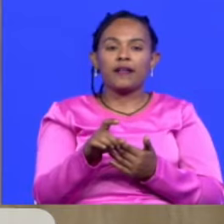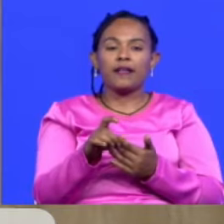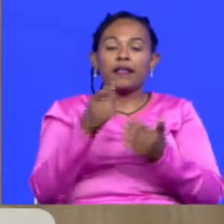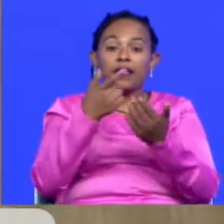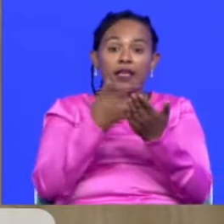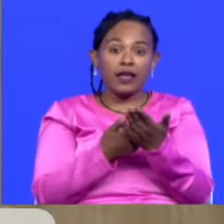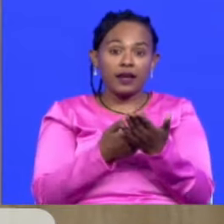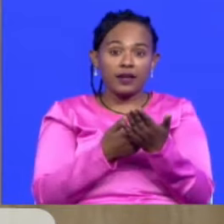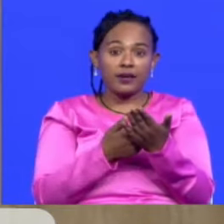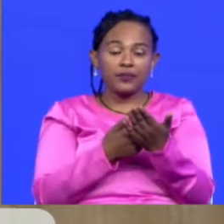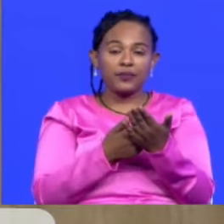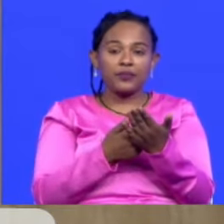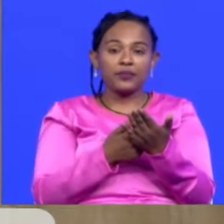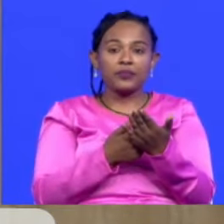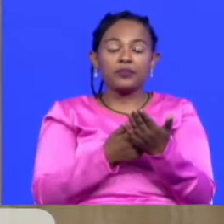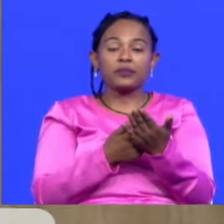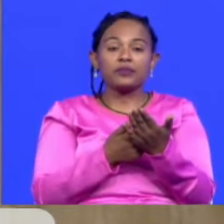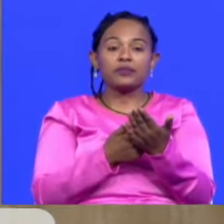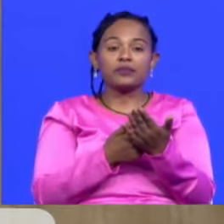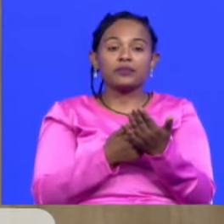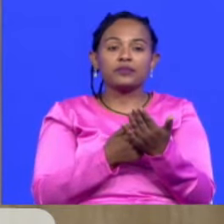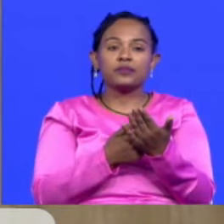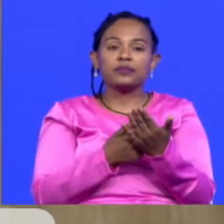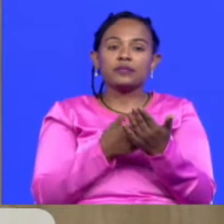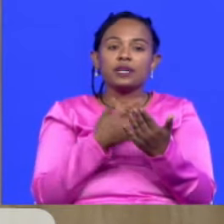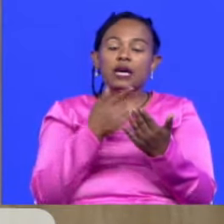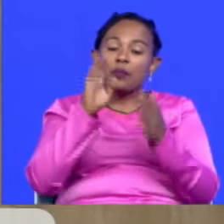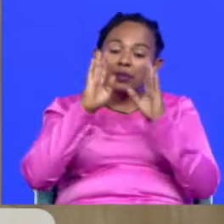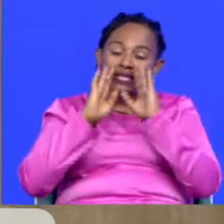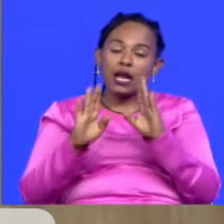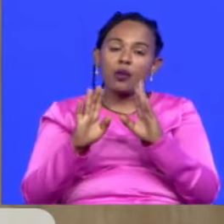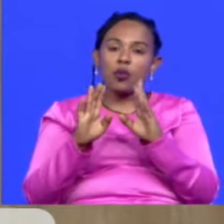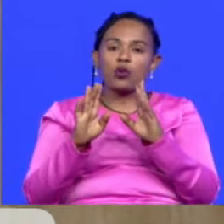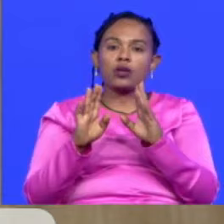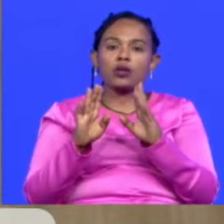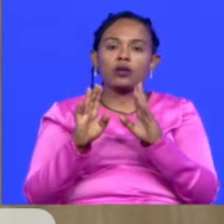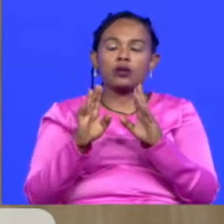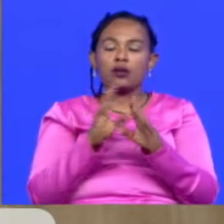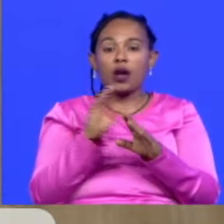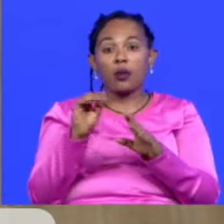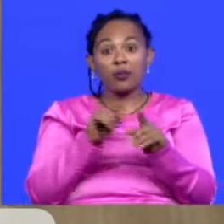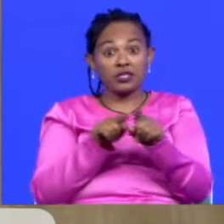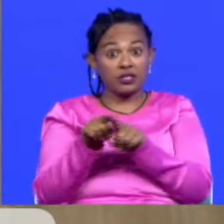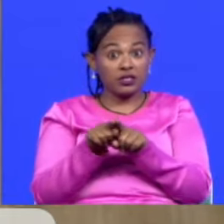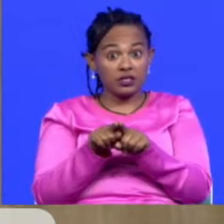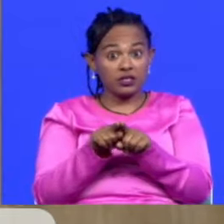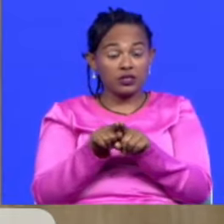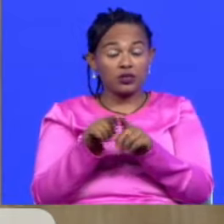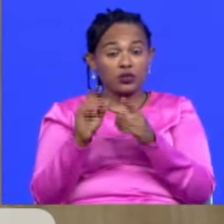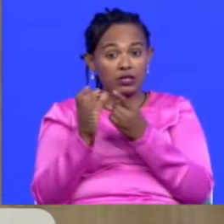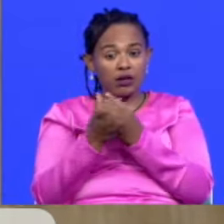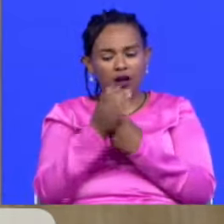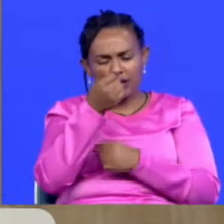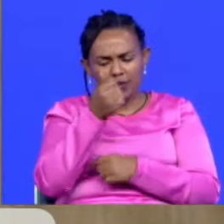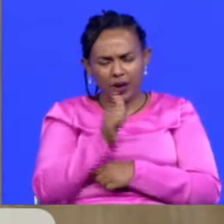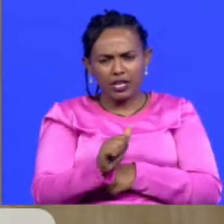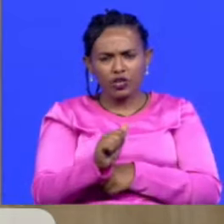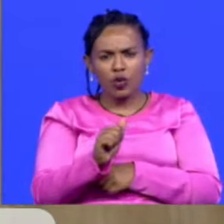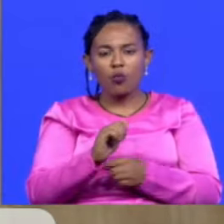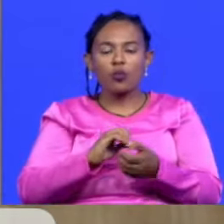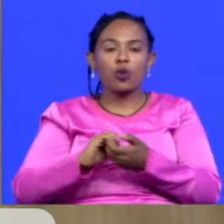ይሄ ሌጂቲሜት ጥያቄ ነው። ይሄን በሰላማዊና በንግግር መልኩ እንደ ማንኛውም ኮሞዲቲ